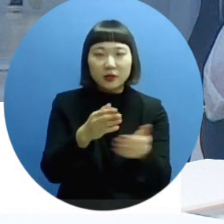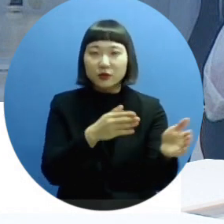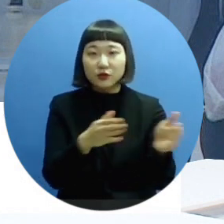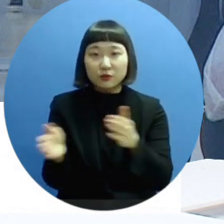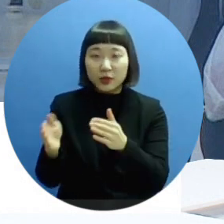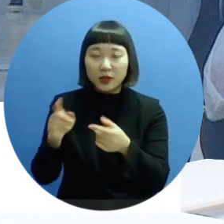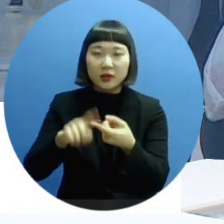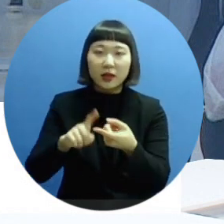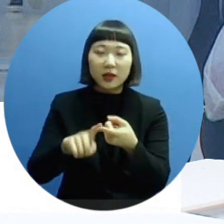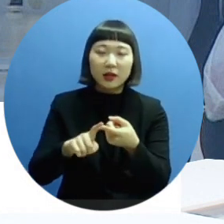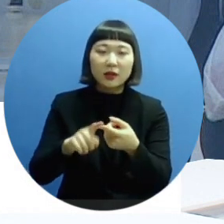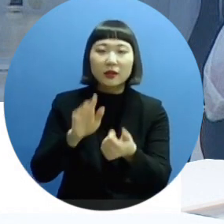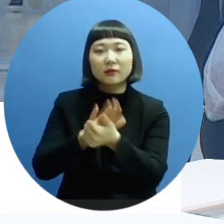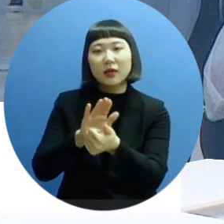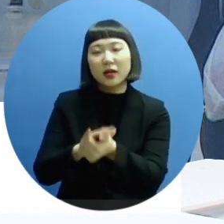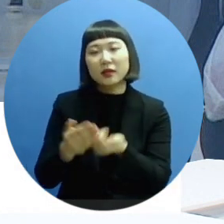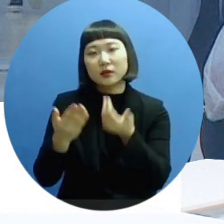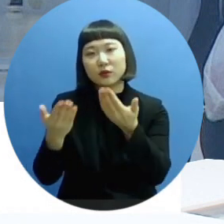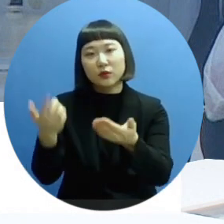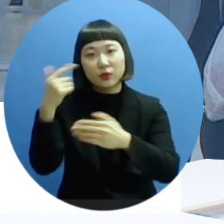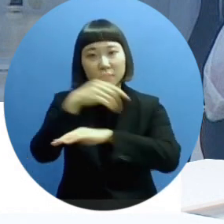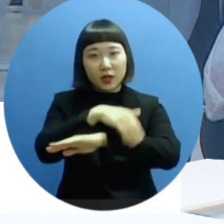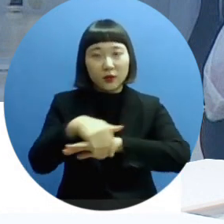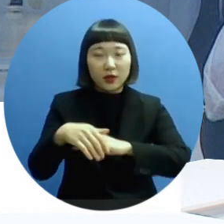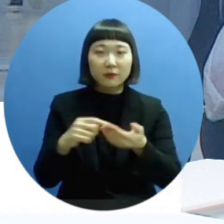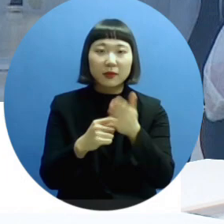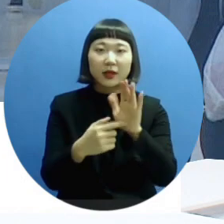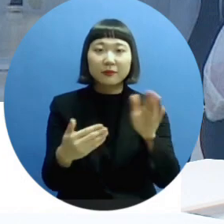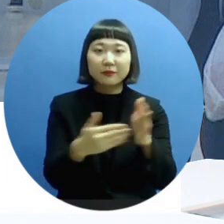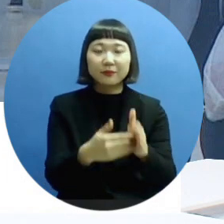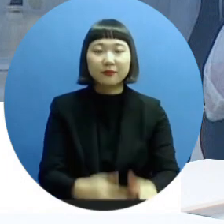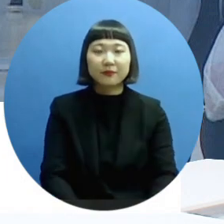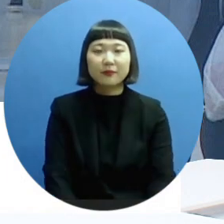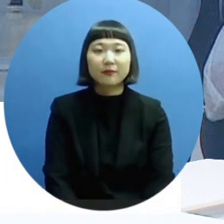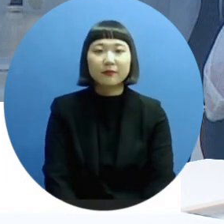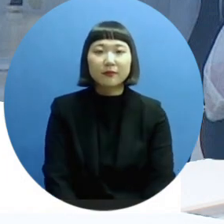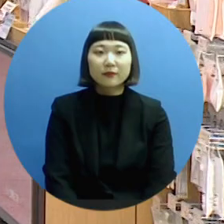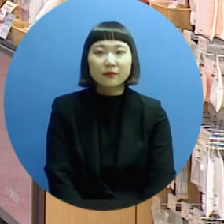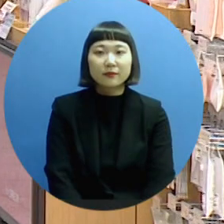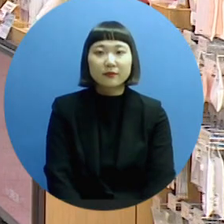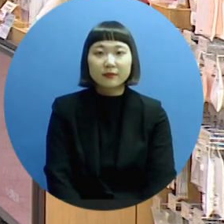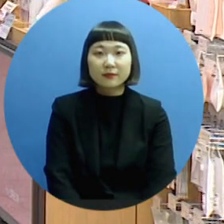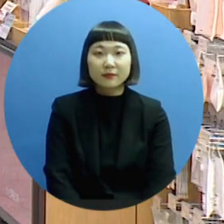지원하겠다고 밝혔는데요. LG 헬로비전 송효창 기자가 취재했습니다.